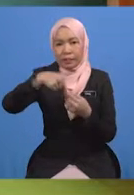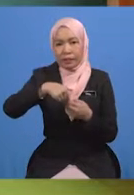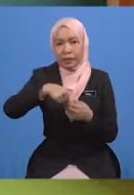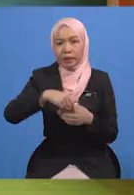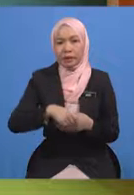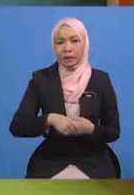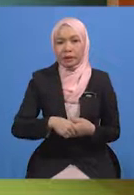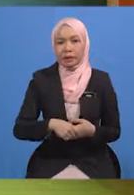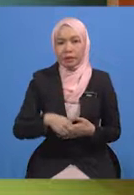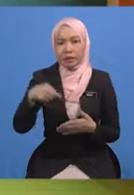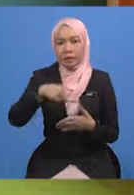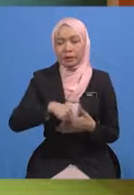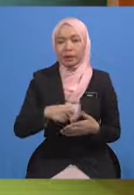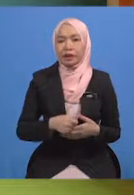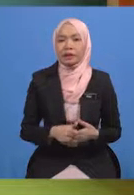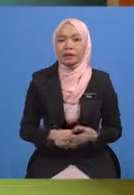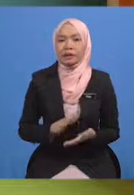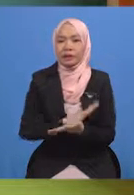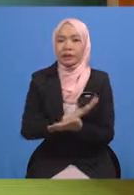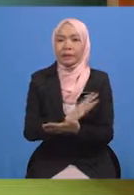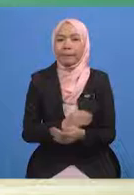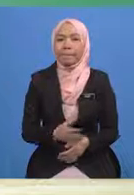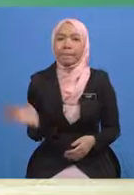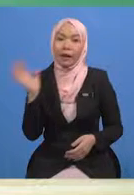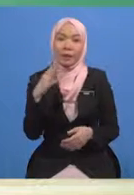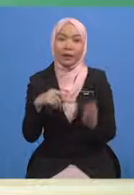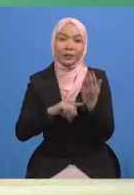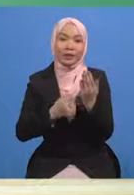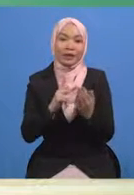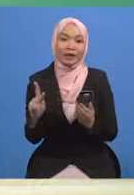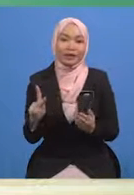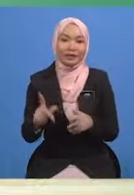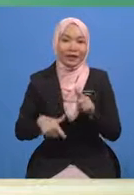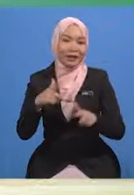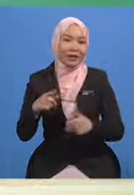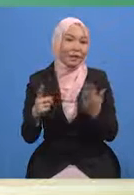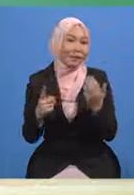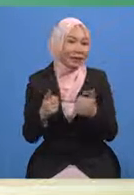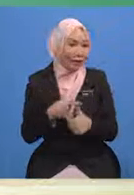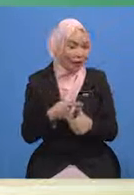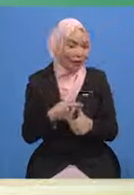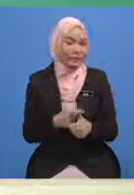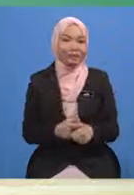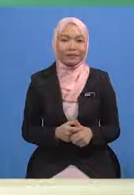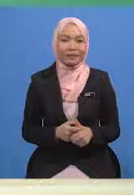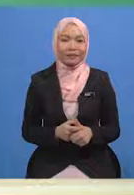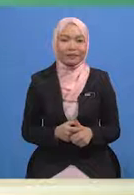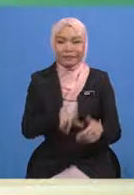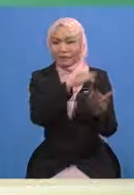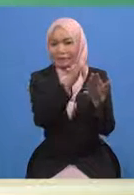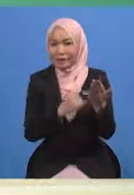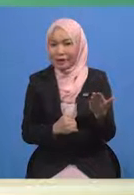Murid-murid sudah bersedia? Mari kita mulakan. Langkah yang pertama,